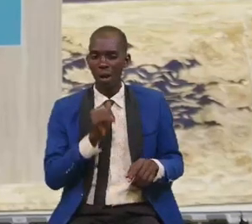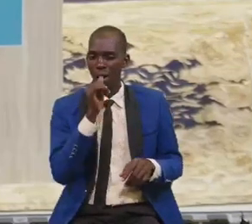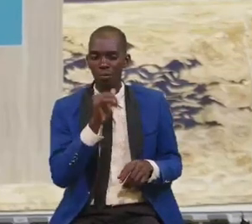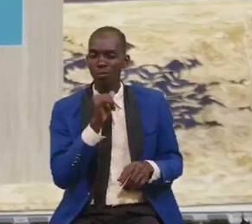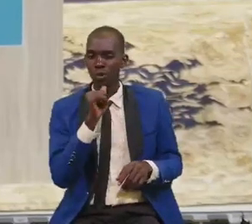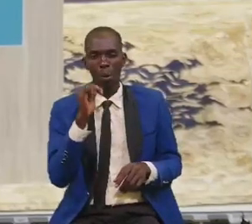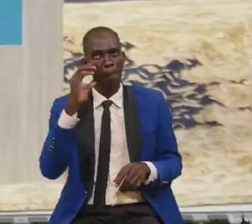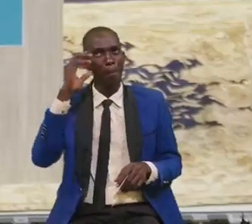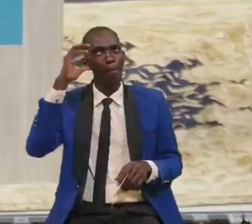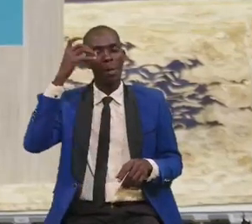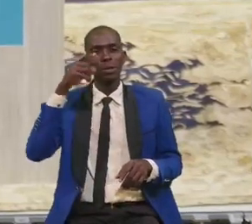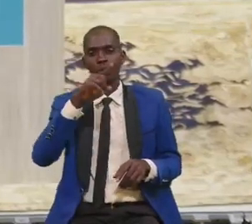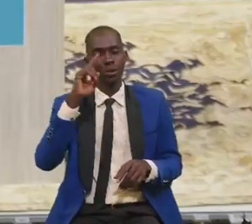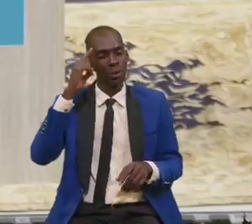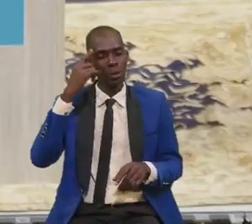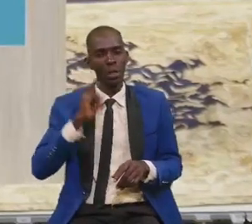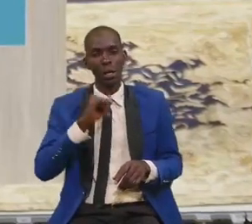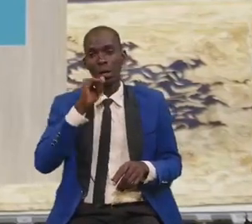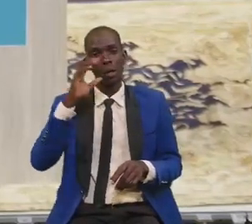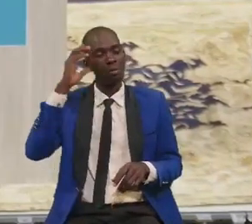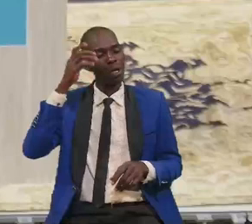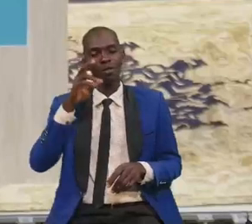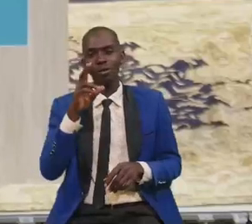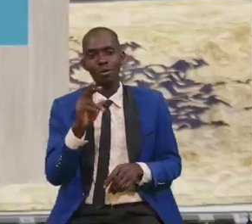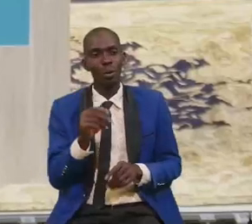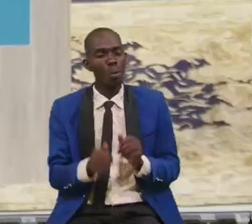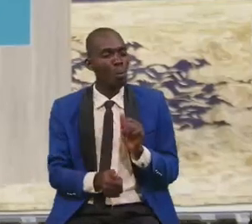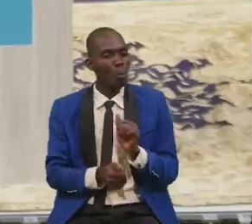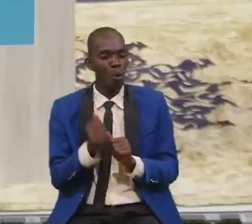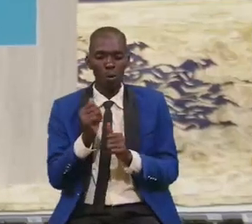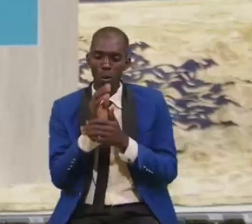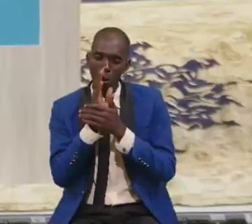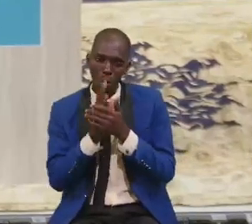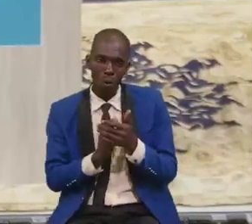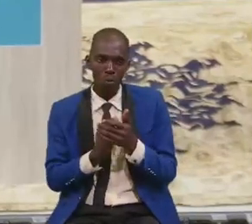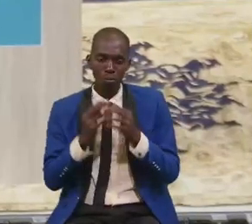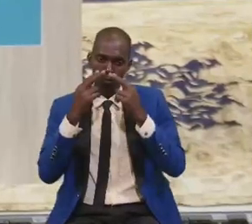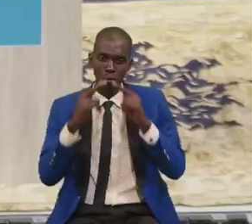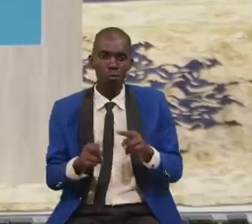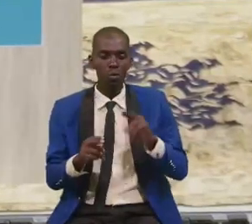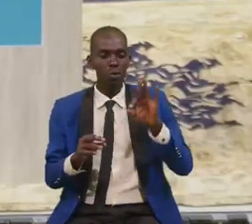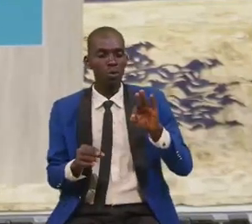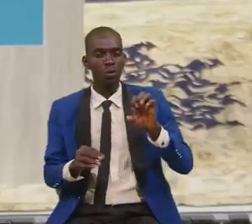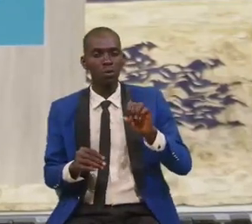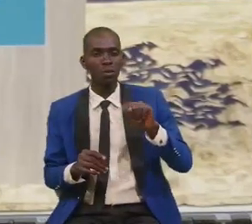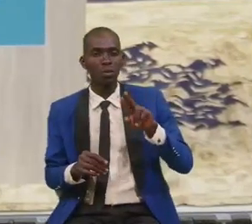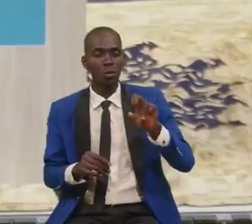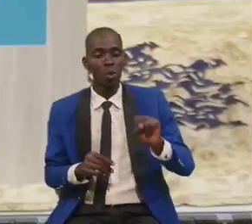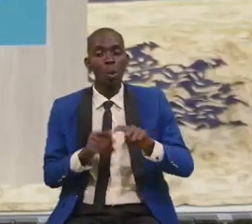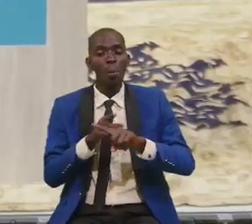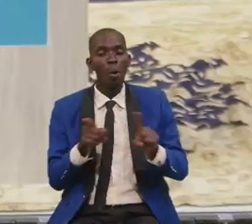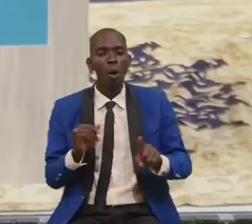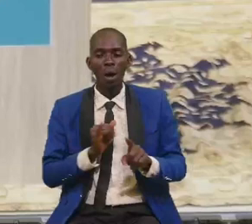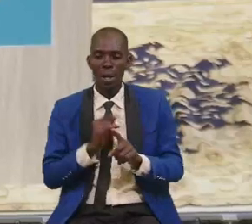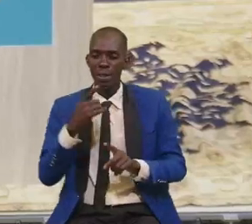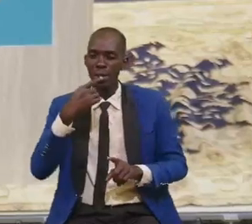fou. Très excellent Festus, répliqua Paul. Ce sont au contraire des paroles de vérité et